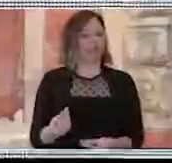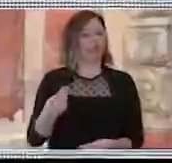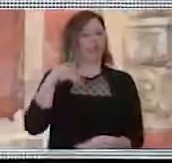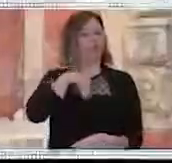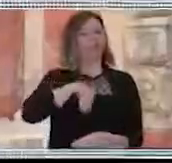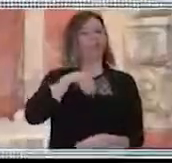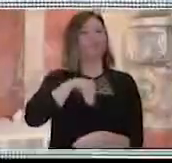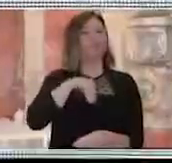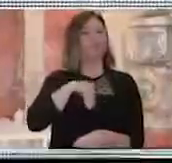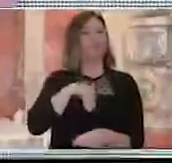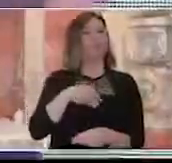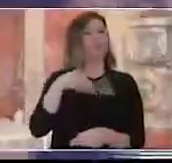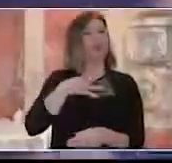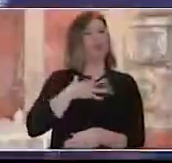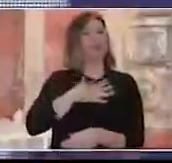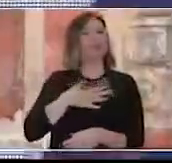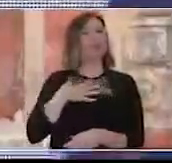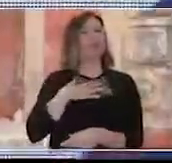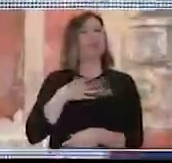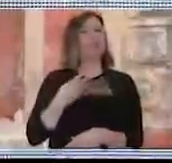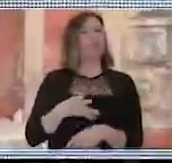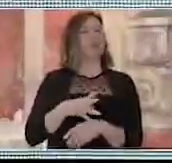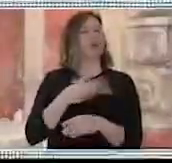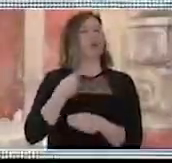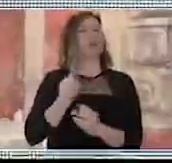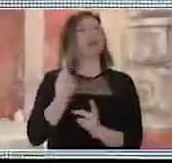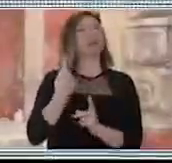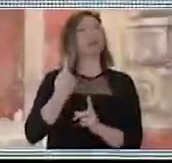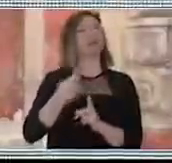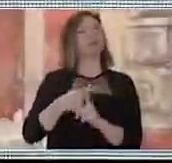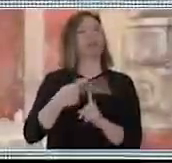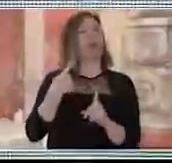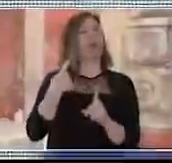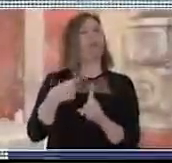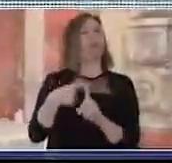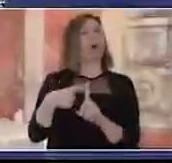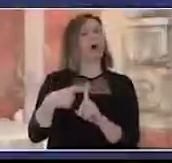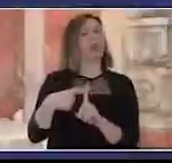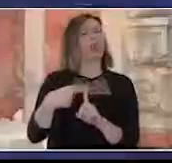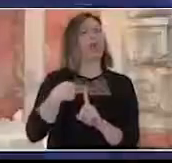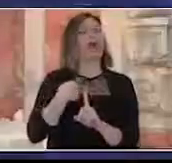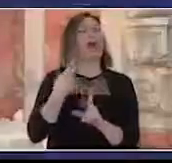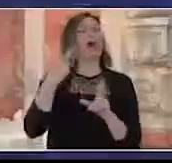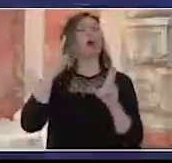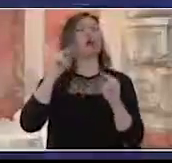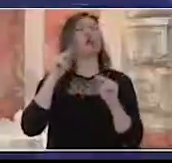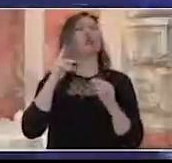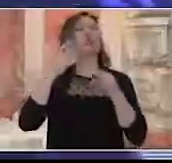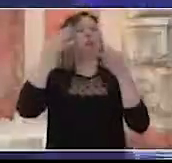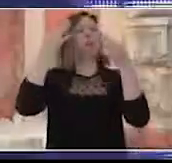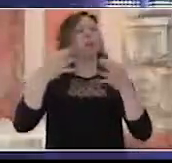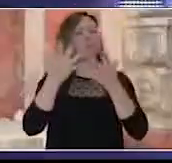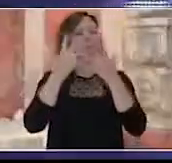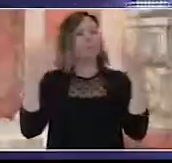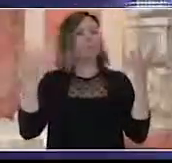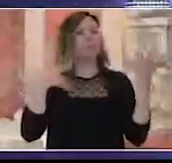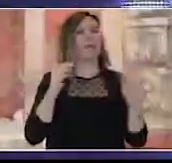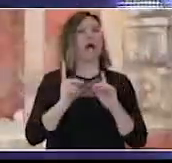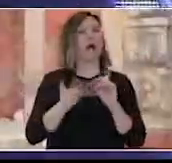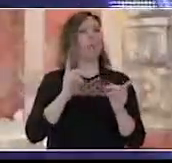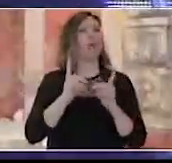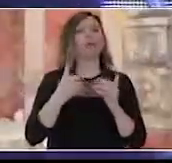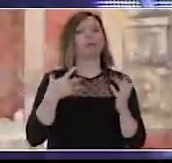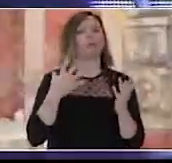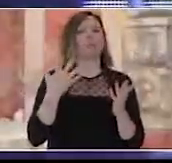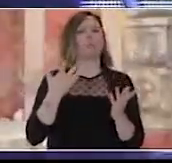ottimismo quando sono giunto qui. Conosciamo perfettamente le ferite che abbiamo e siamo particolarmente